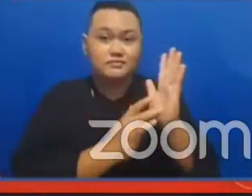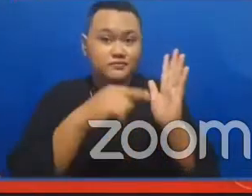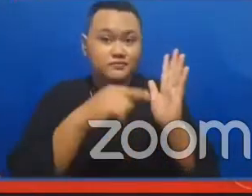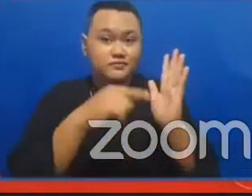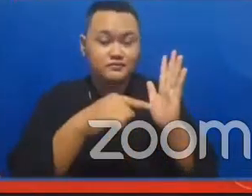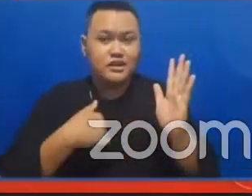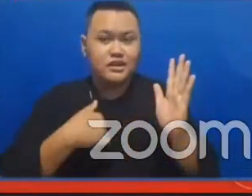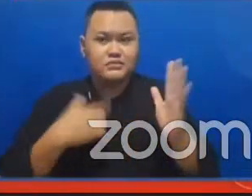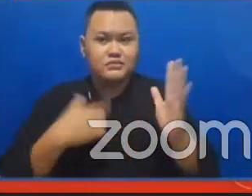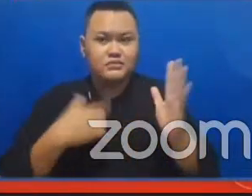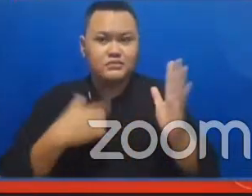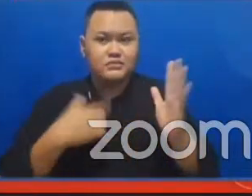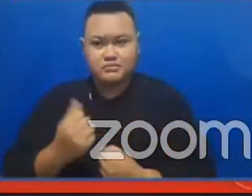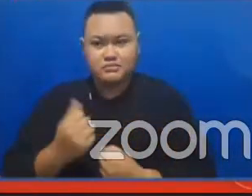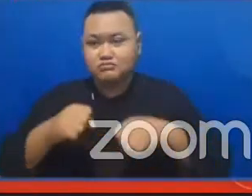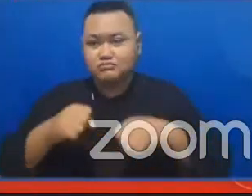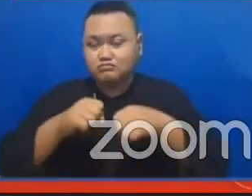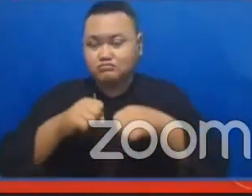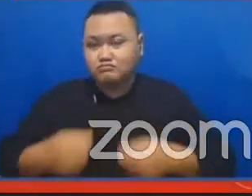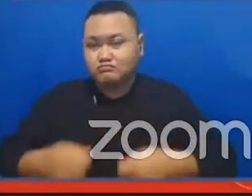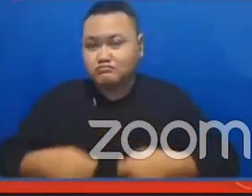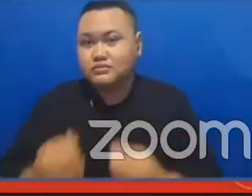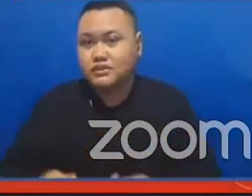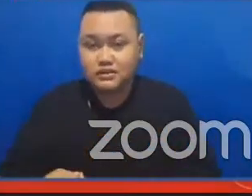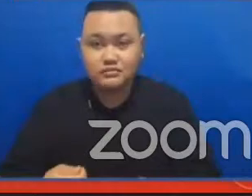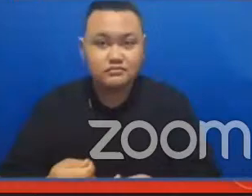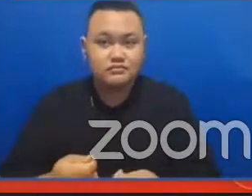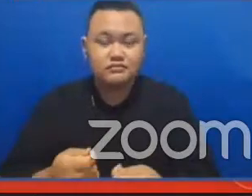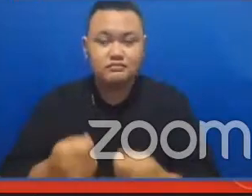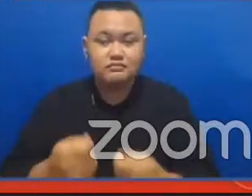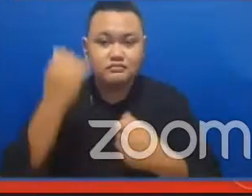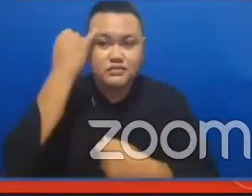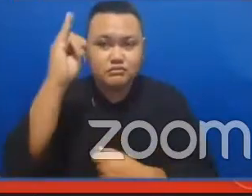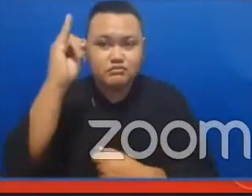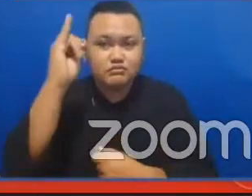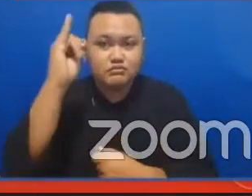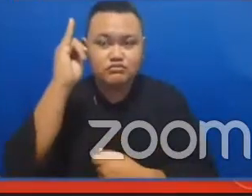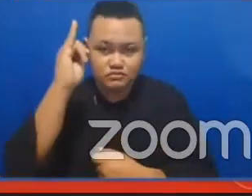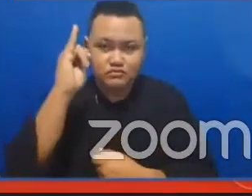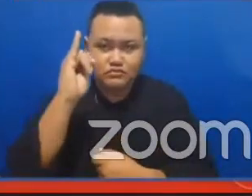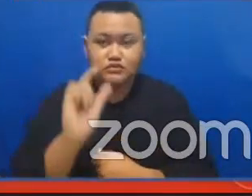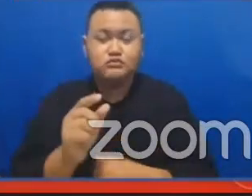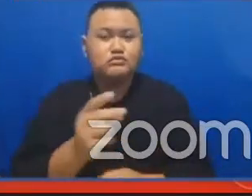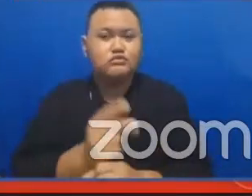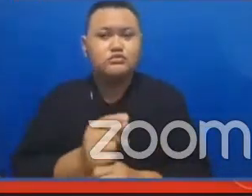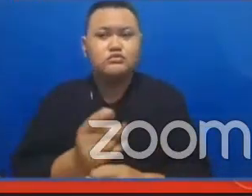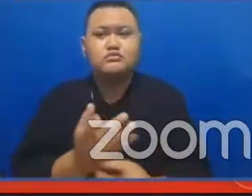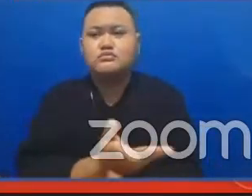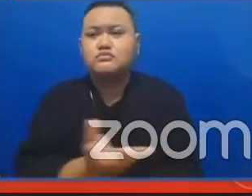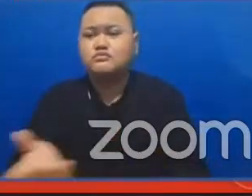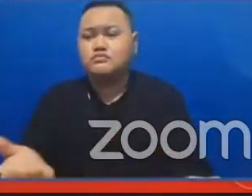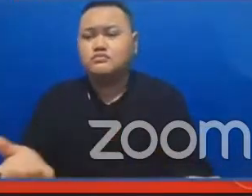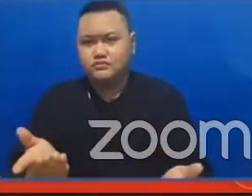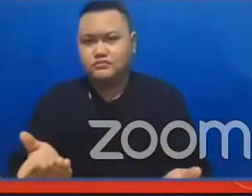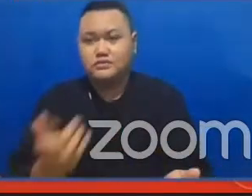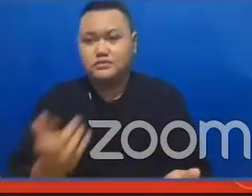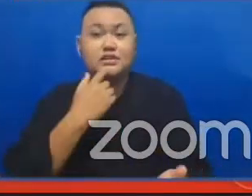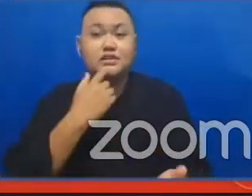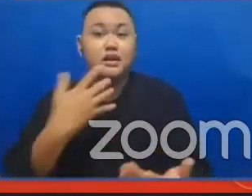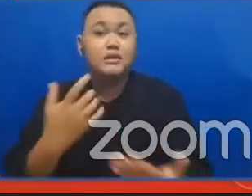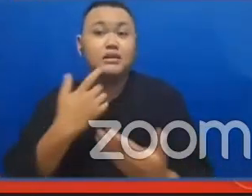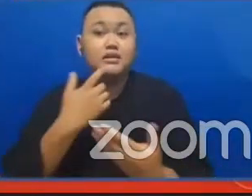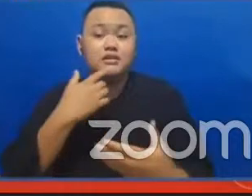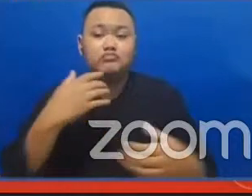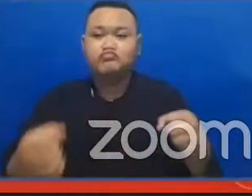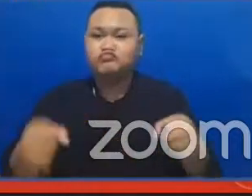kami dapat memberikan pengetahuan kepada peserta didik dan tenaga pendidik mengenai fitur laboratorium